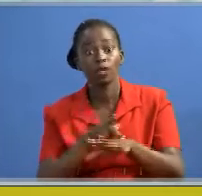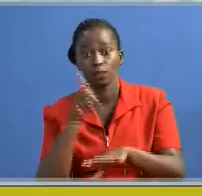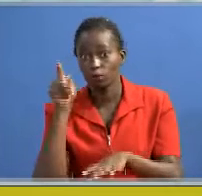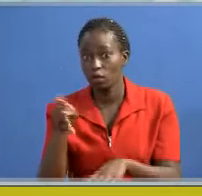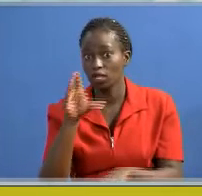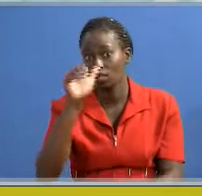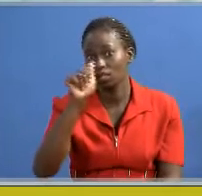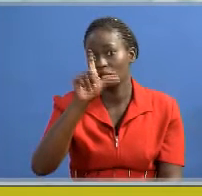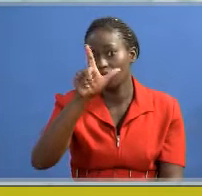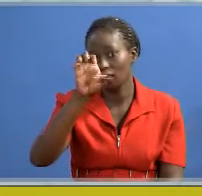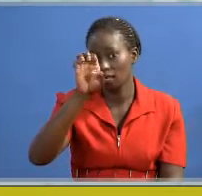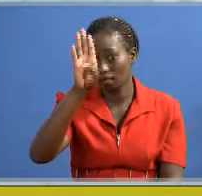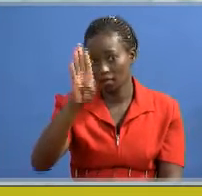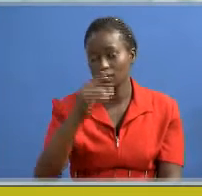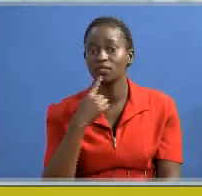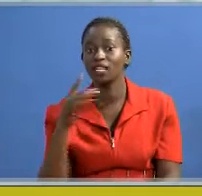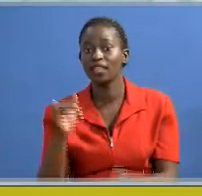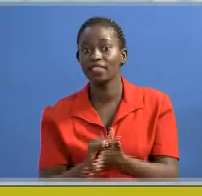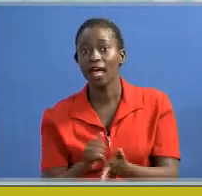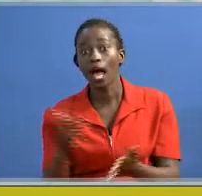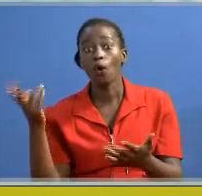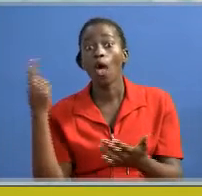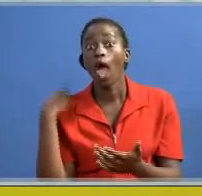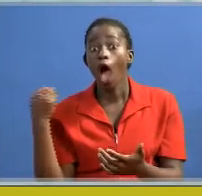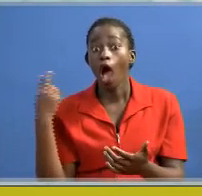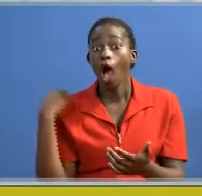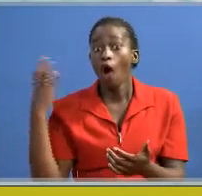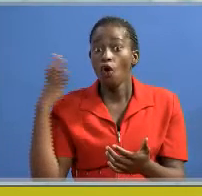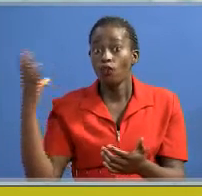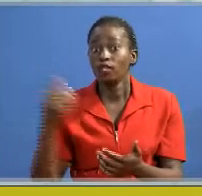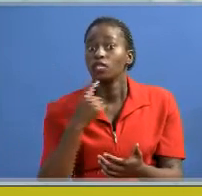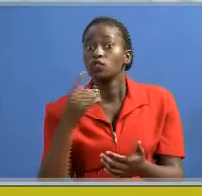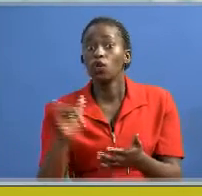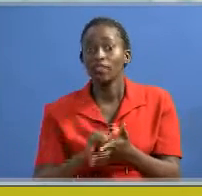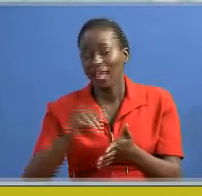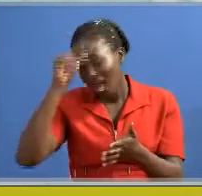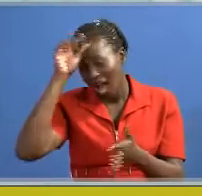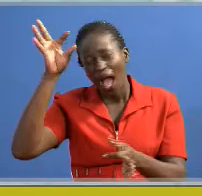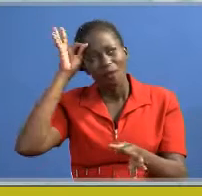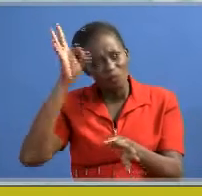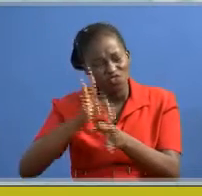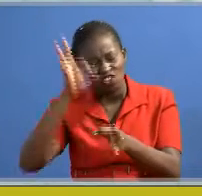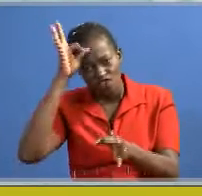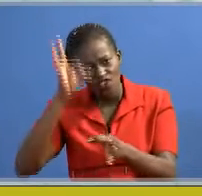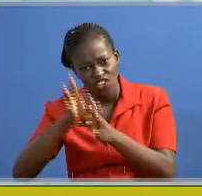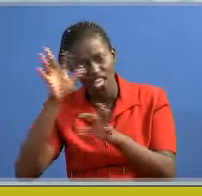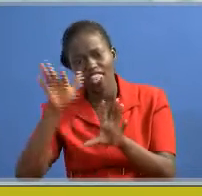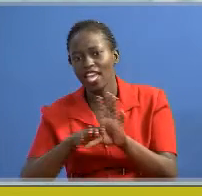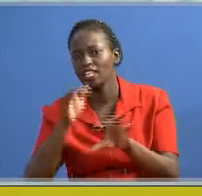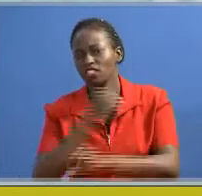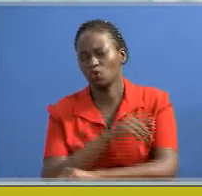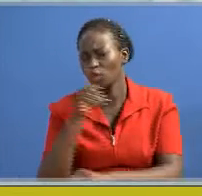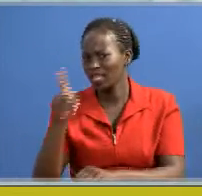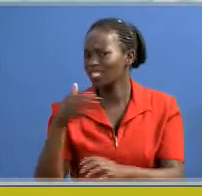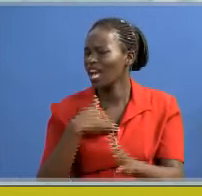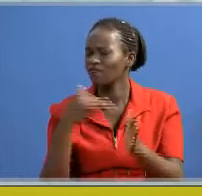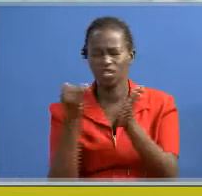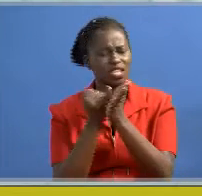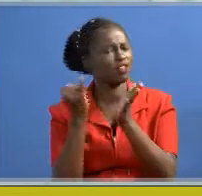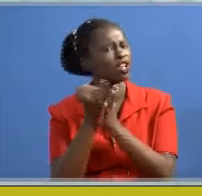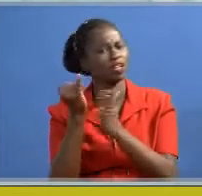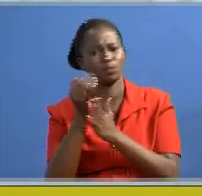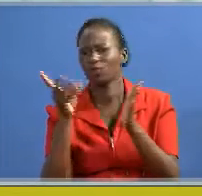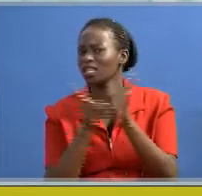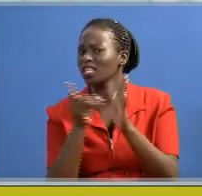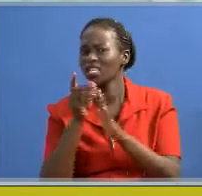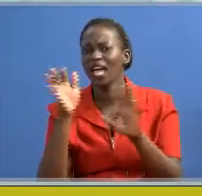Caleb Koibarak amesema kuwa maafisa kutoka kwa serikali wameithamini shule hiyo kwa muda mrefu licha ya kutoona maendeleo yote. Kwa